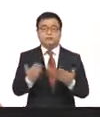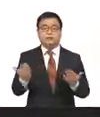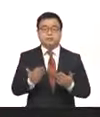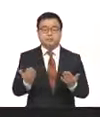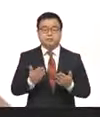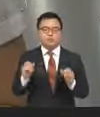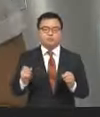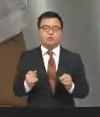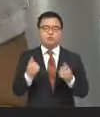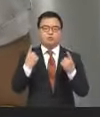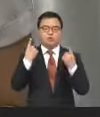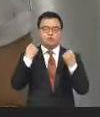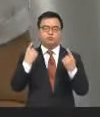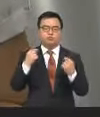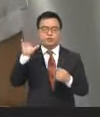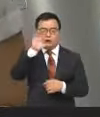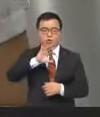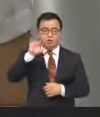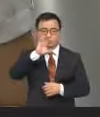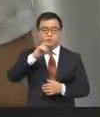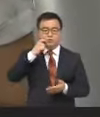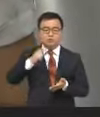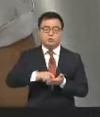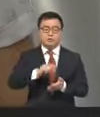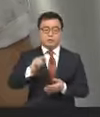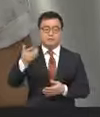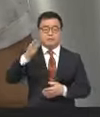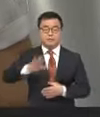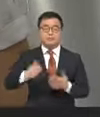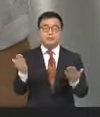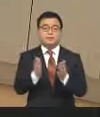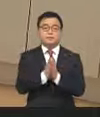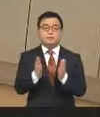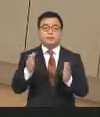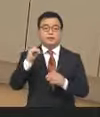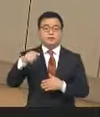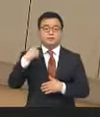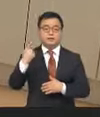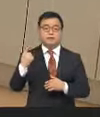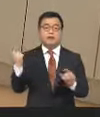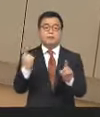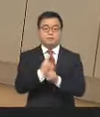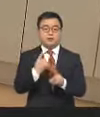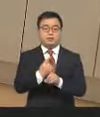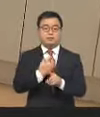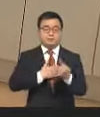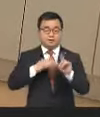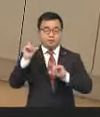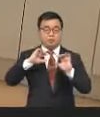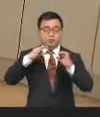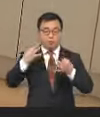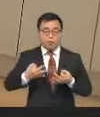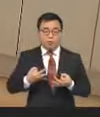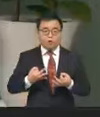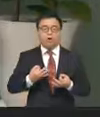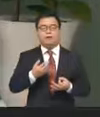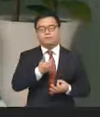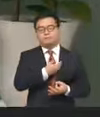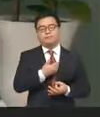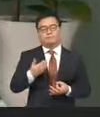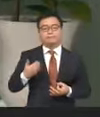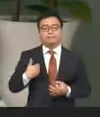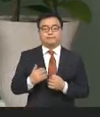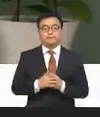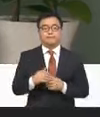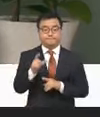꾸준히 연습한다는 게 쉽진 않았지만 일을 시작한 후 달라진 자신의 모습을 보며 뿌듯함을 느낍니다. 자신감이